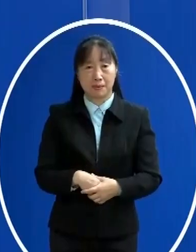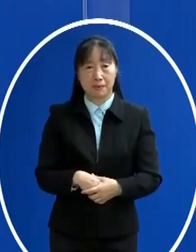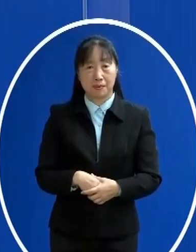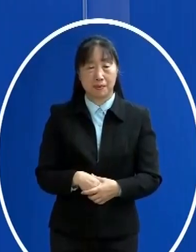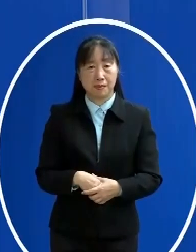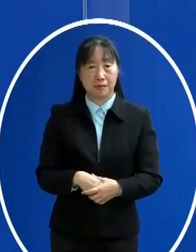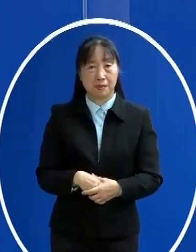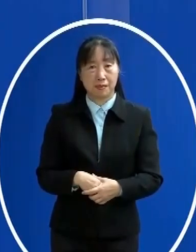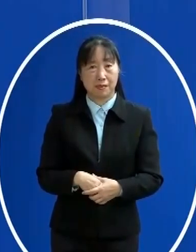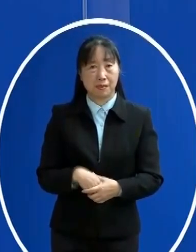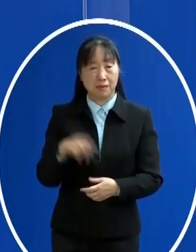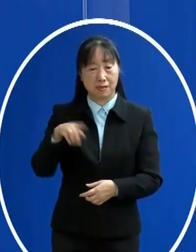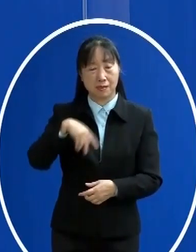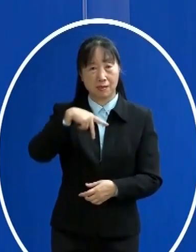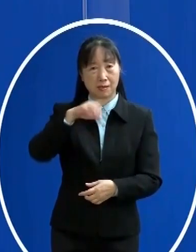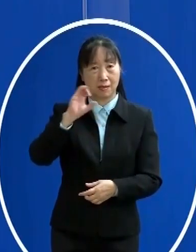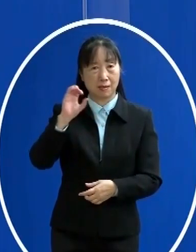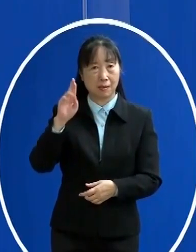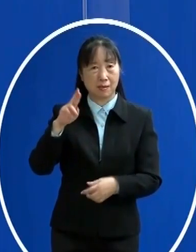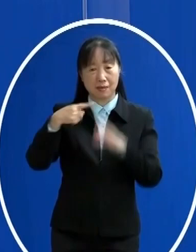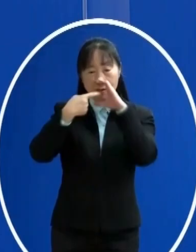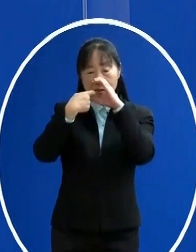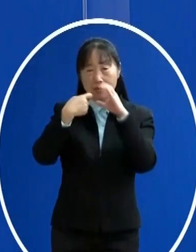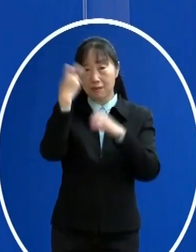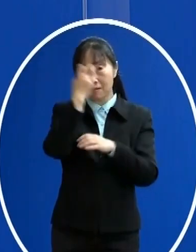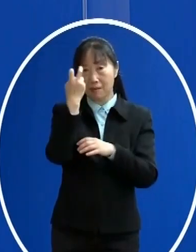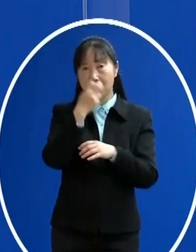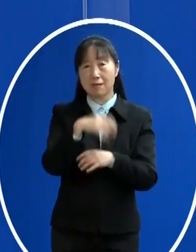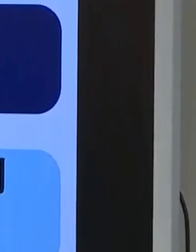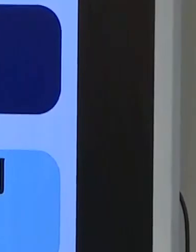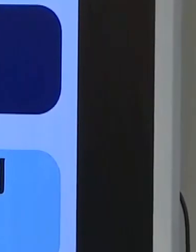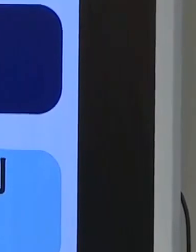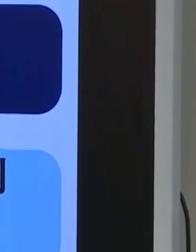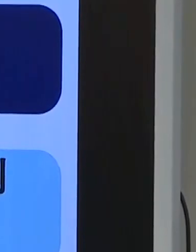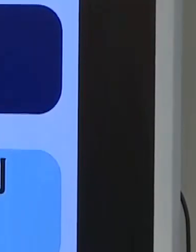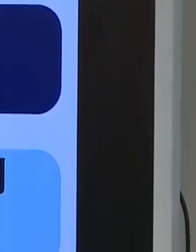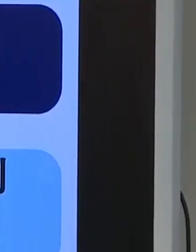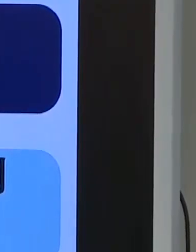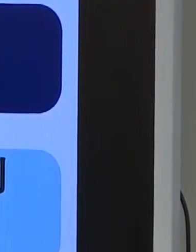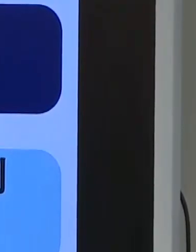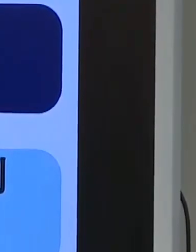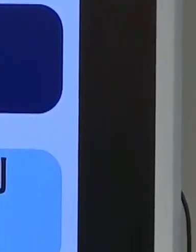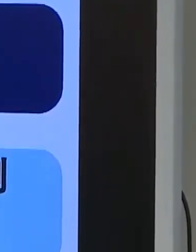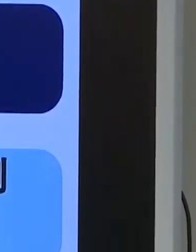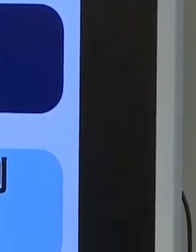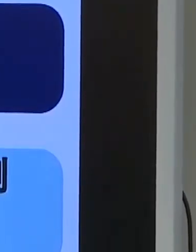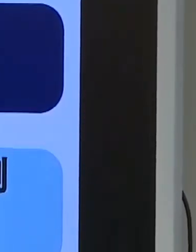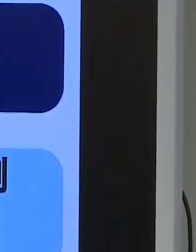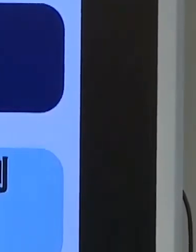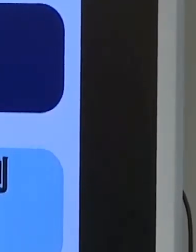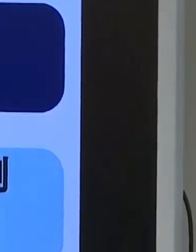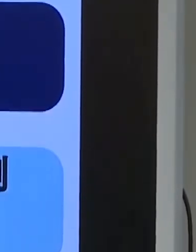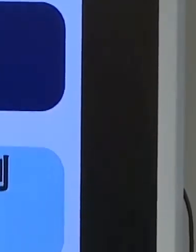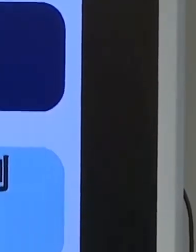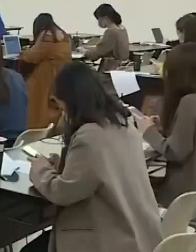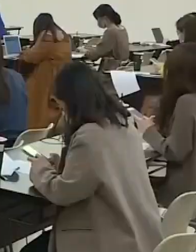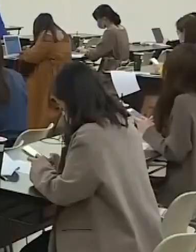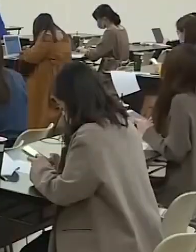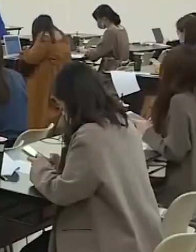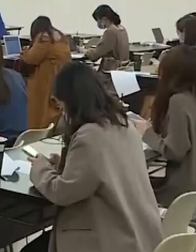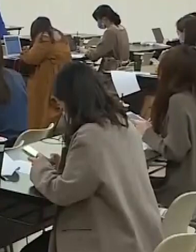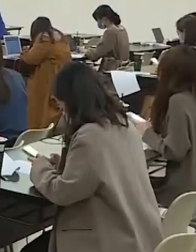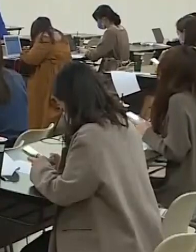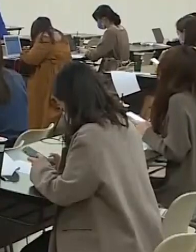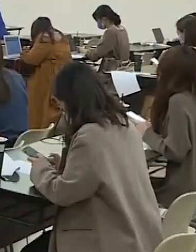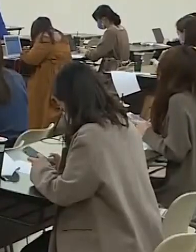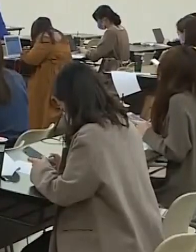为了这个保险起见，是请他们居家隔离。 保险起见还是框列相关接触者，毕竟疫情严峻。但彰化还是